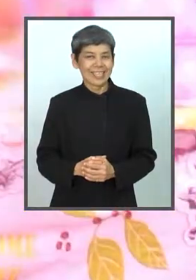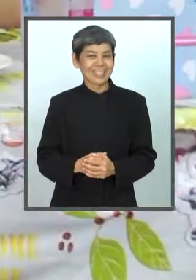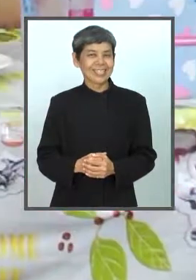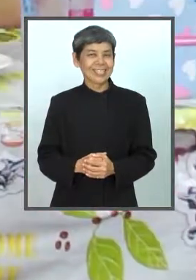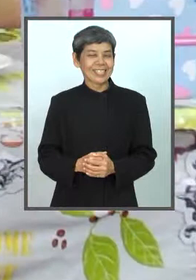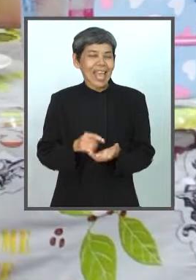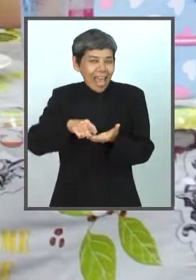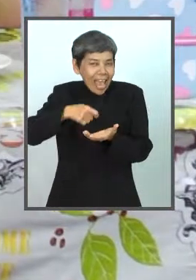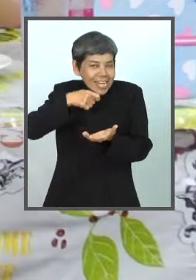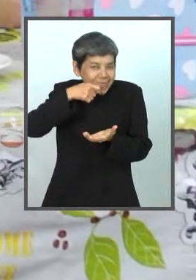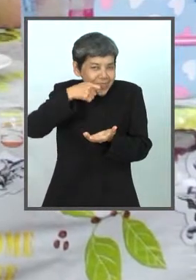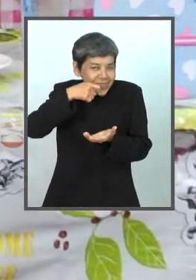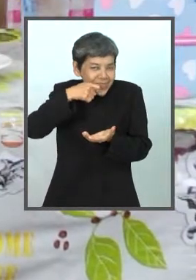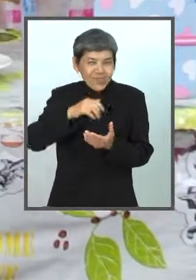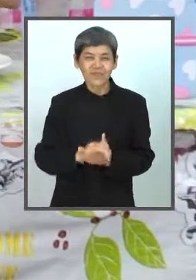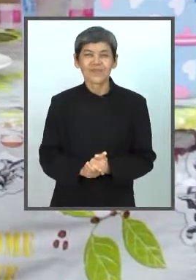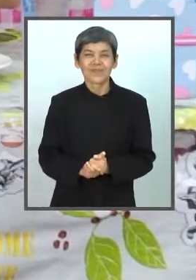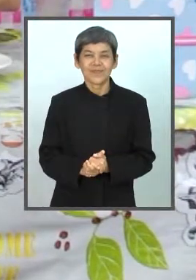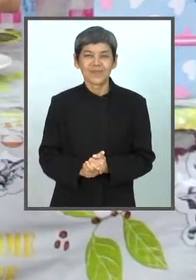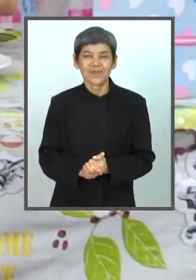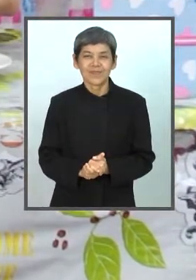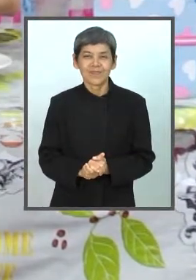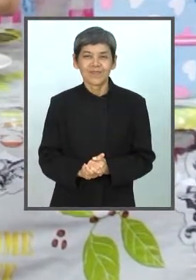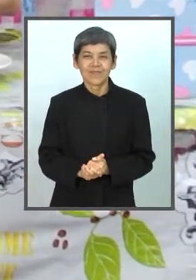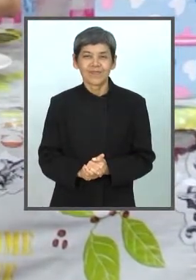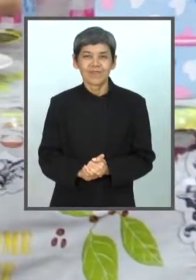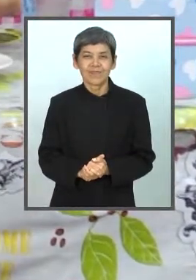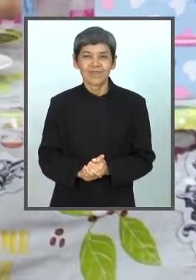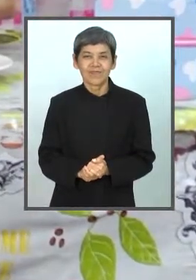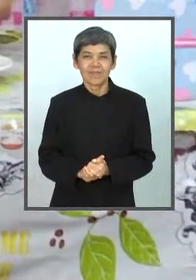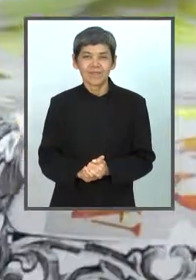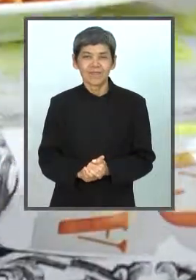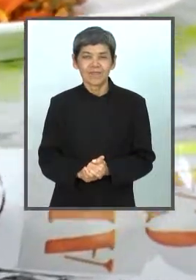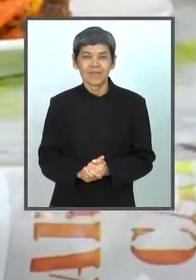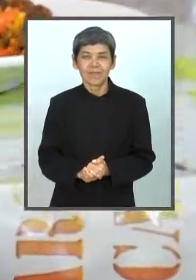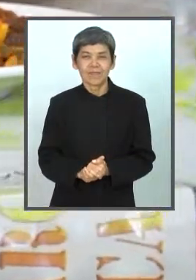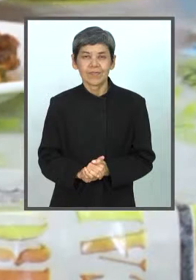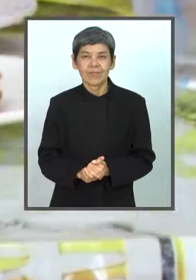เอาละค่ะถึงเวลาชิมกันแล้วค่ะขออนุญาตนะคะ ค่ะเชิญค่ะ